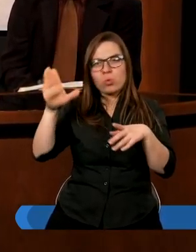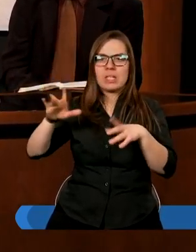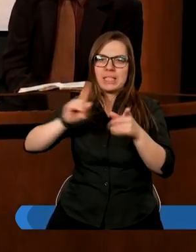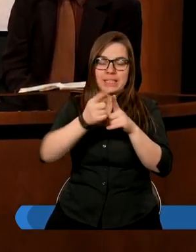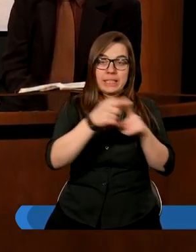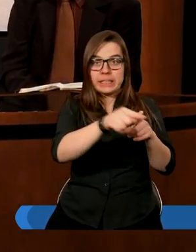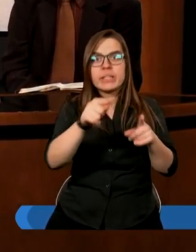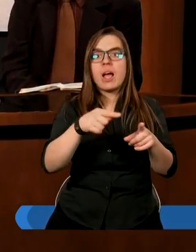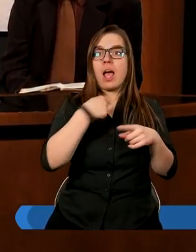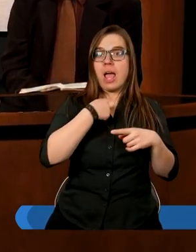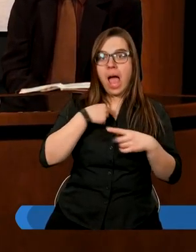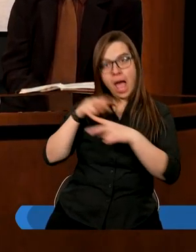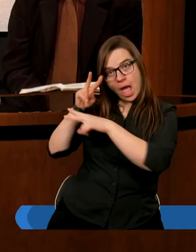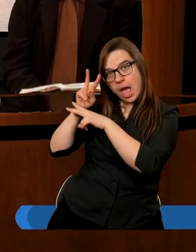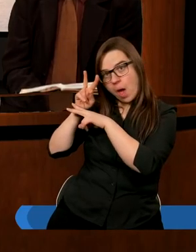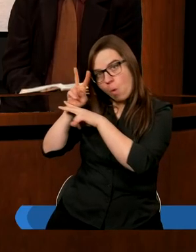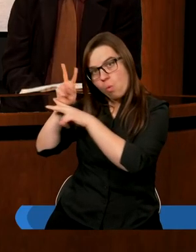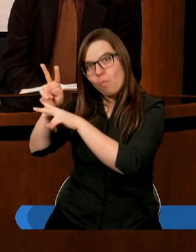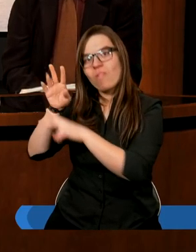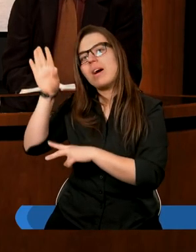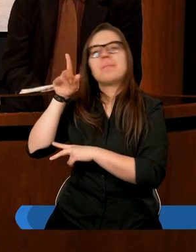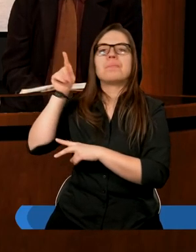którzy zaufali Bogu i